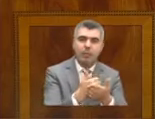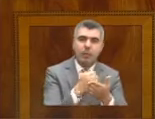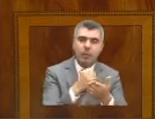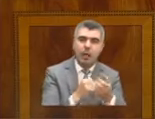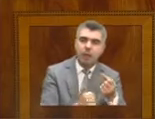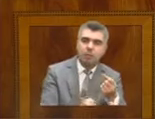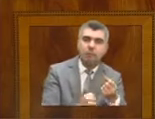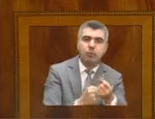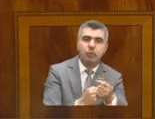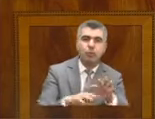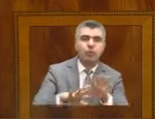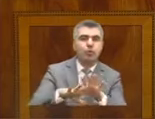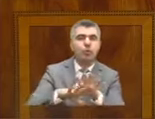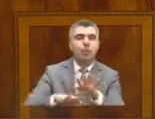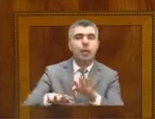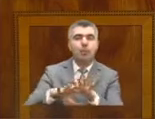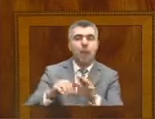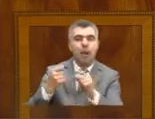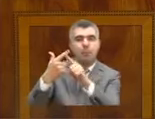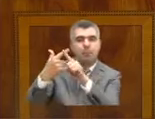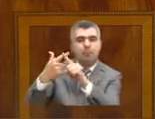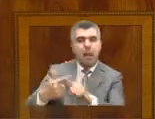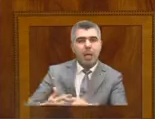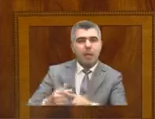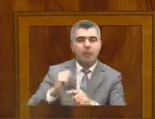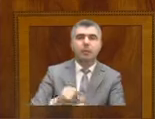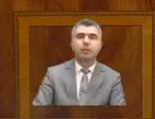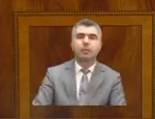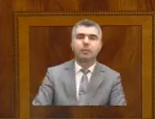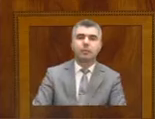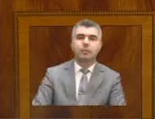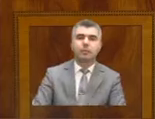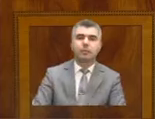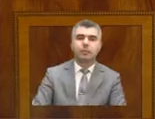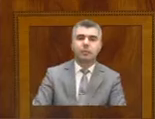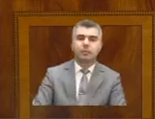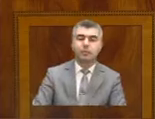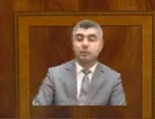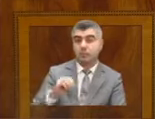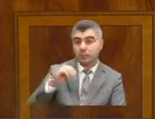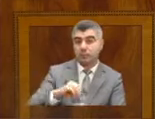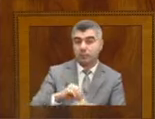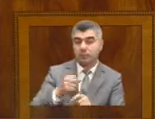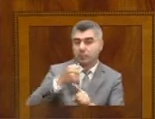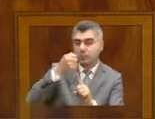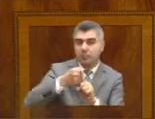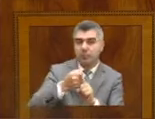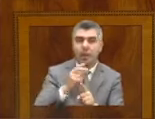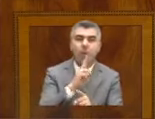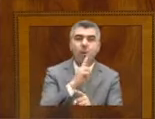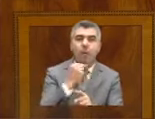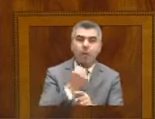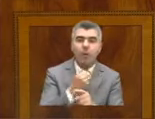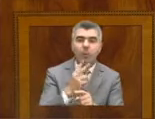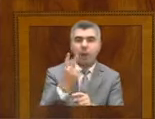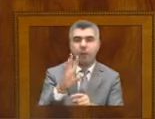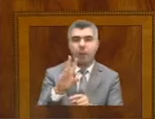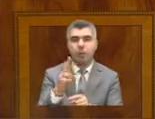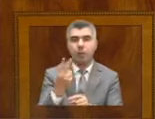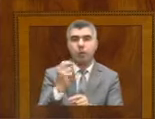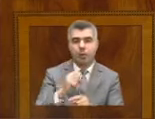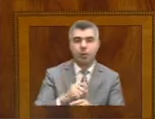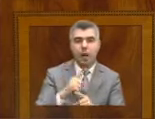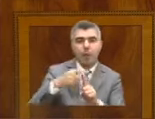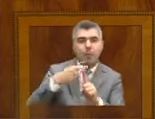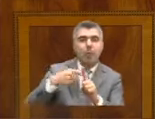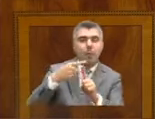الاقتصادي والاجتماعي والمالي والرقمي. كما ستعمل الحكومة خلال سنة 2025 على الرفع